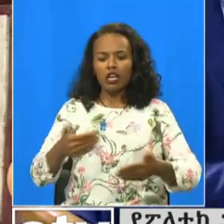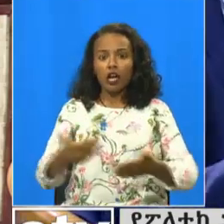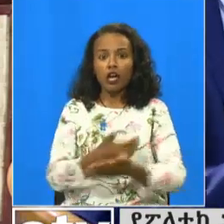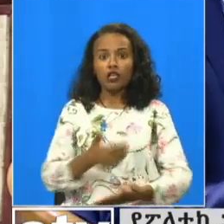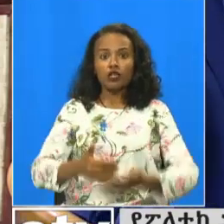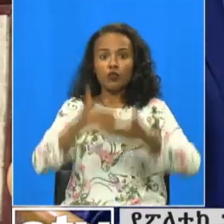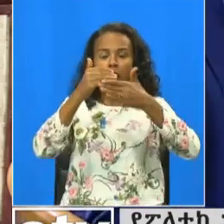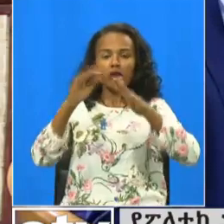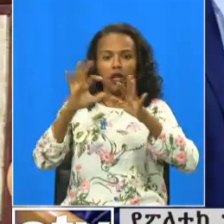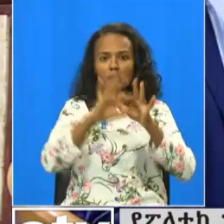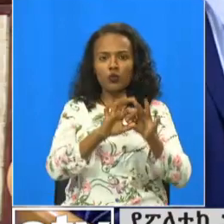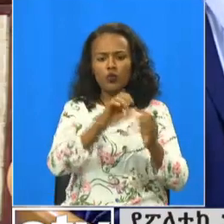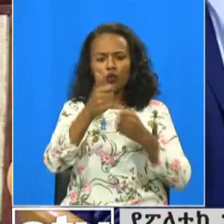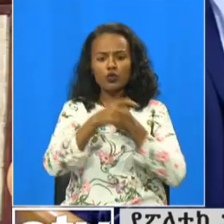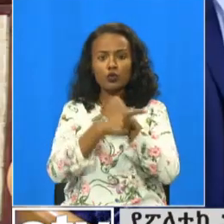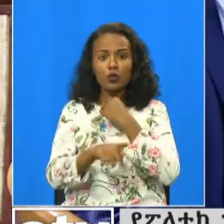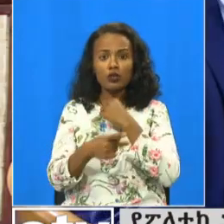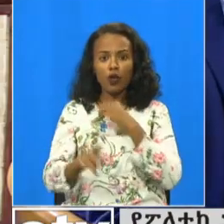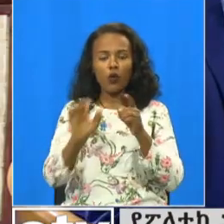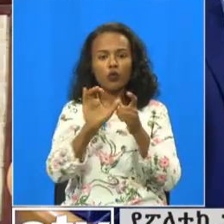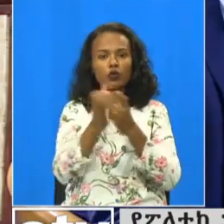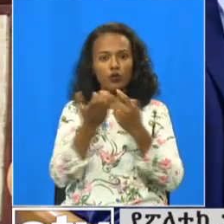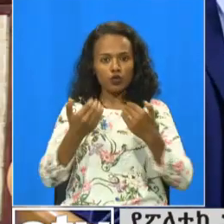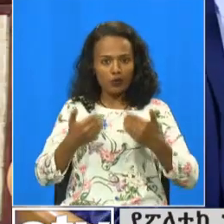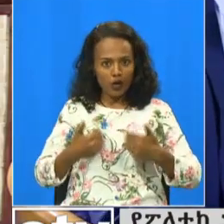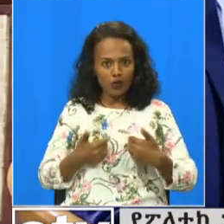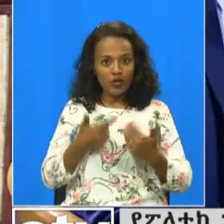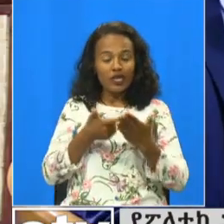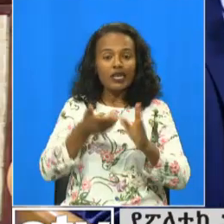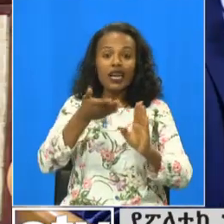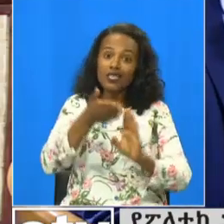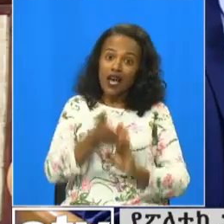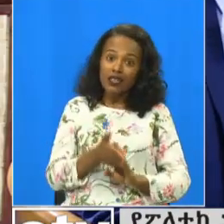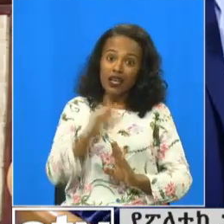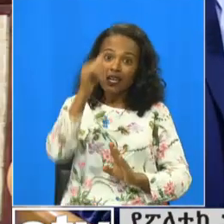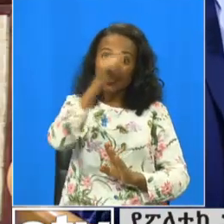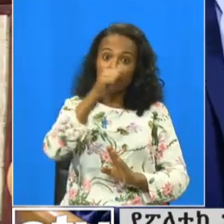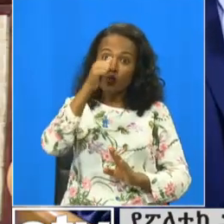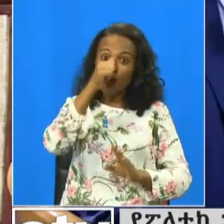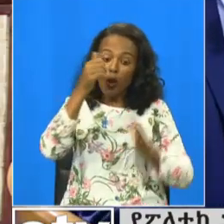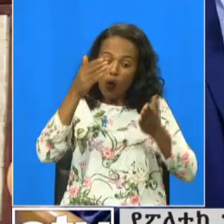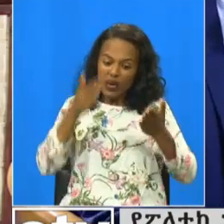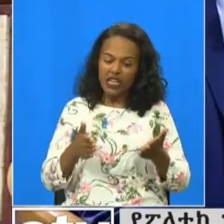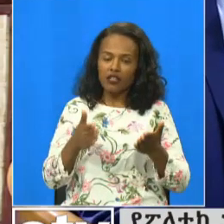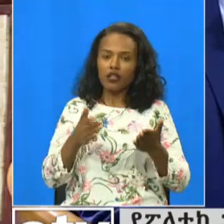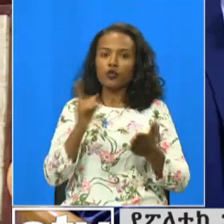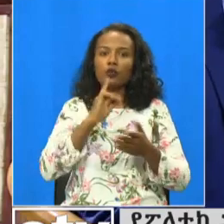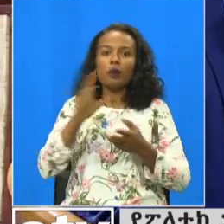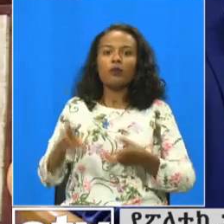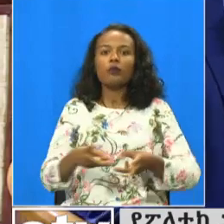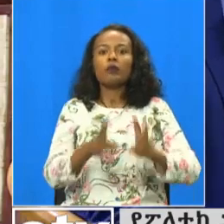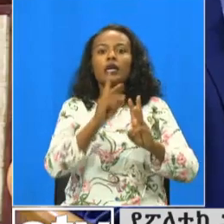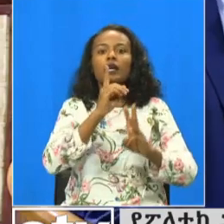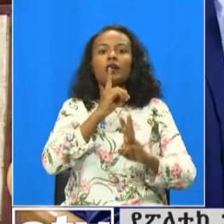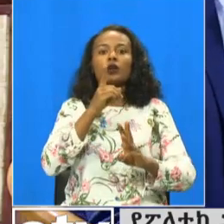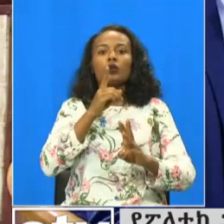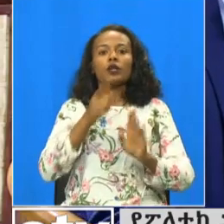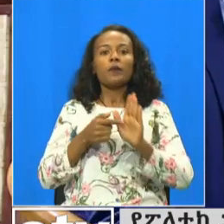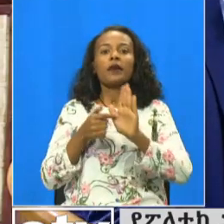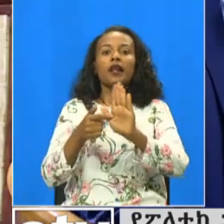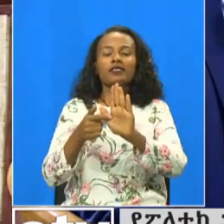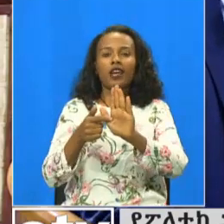ተያይዞ ሌሎች ፖለቲካዊ ስጋቶችም አሉ። ስለዚህ ከዚህ አንጻርስ ኢትዮጵያዊነታችንን በምን መንገድ ነው